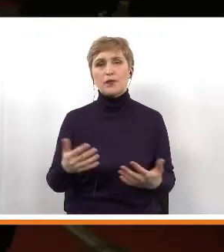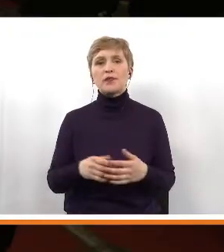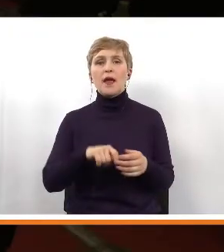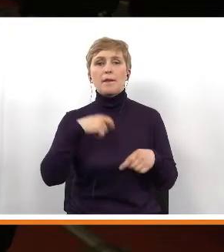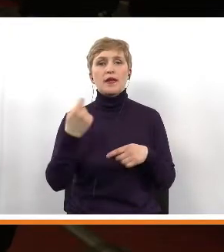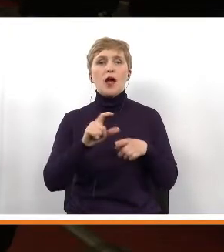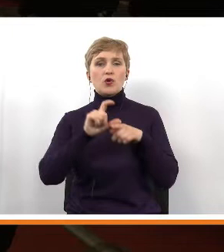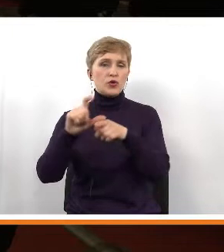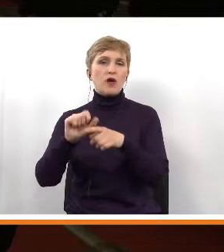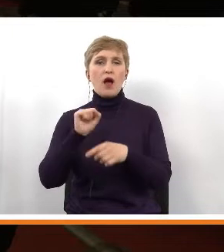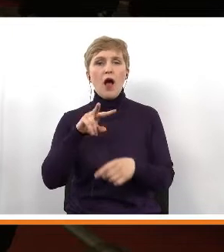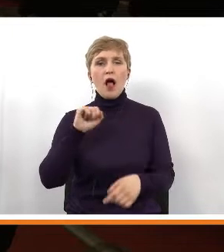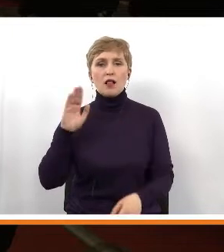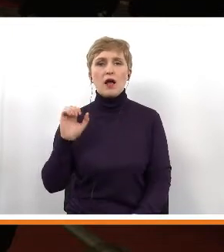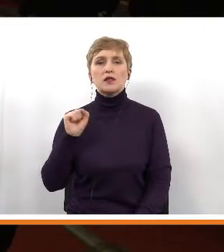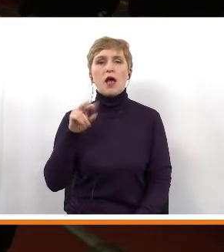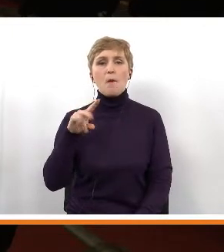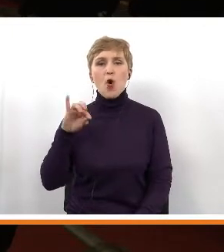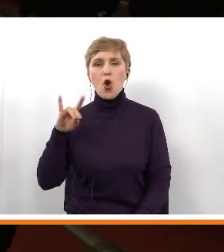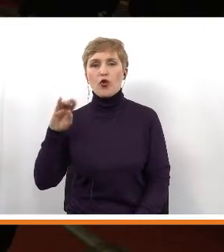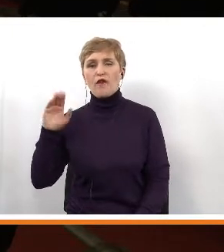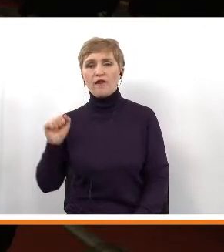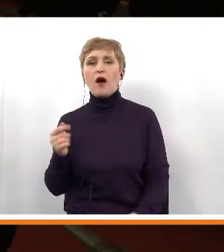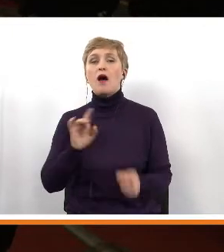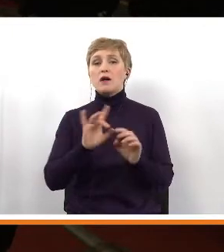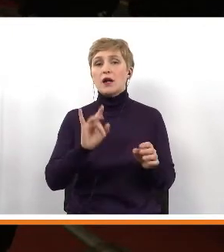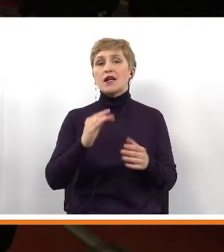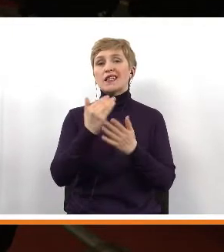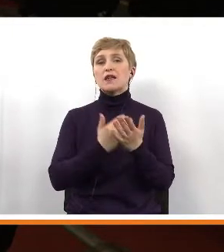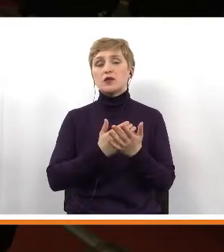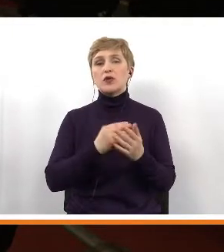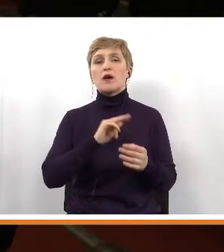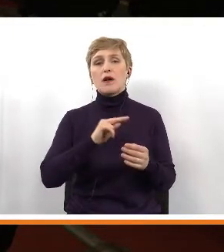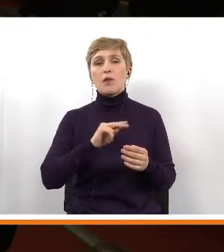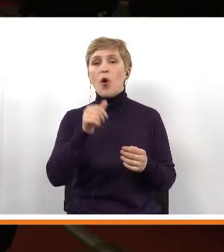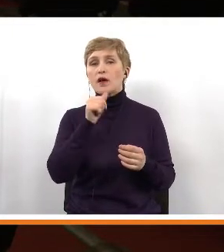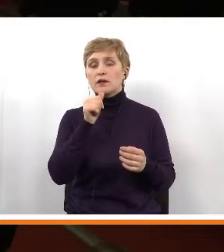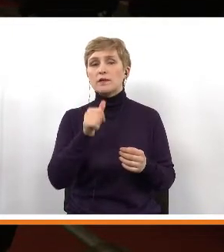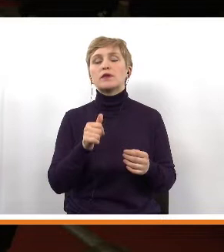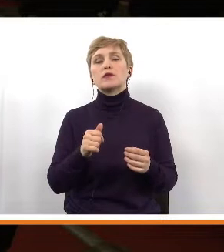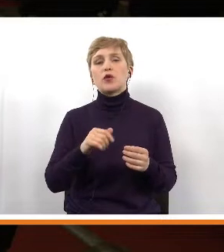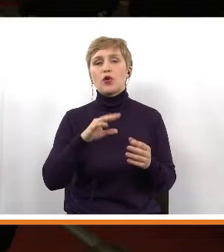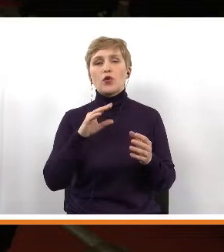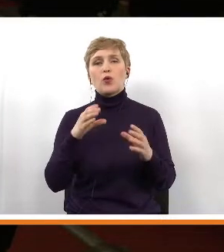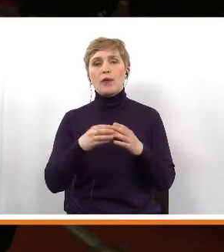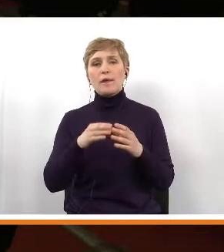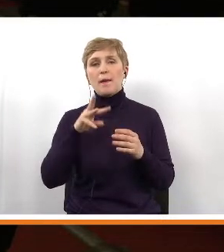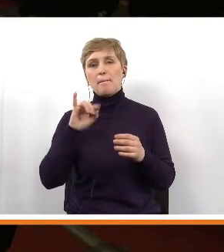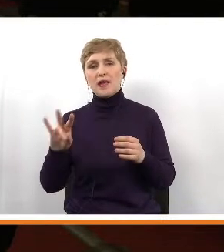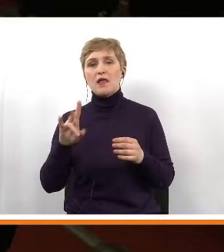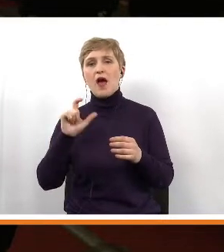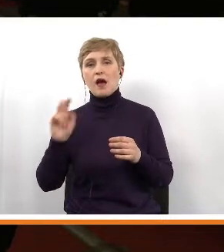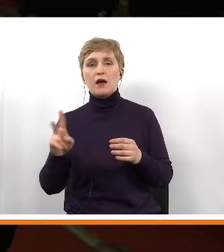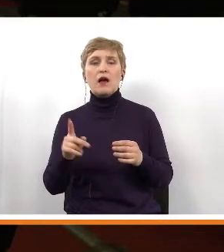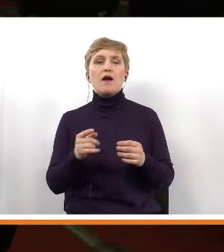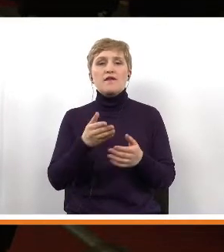передаю слово теперь Алле Самолетовой. Она расскажет о результатах работы экспертной группы при МИНЭК, как раз тоже в части каких-то поправок, может быть,